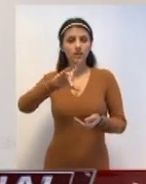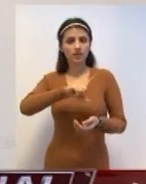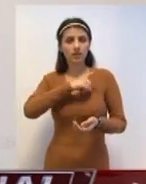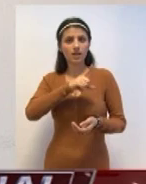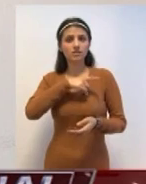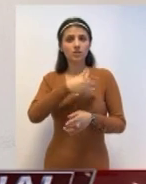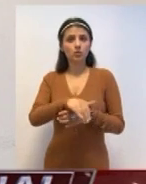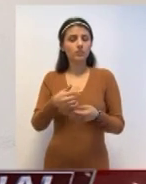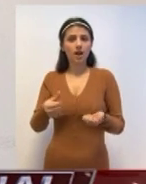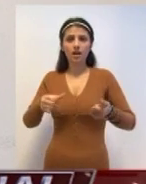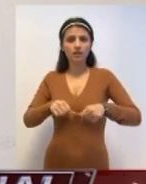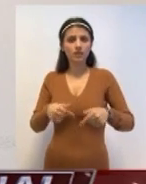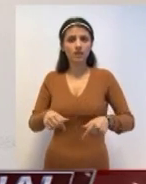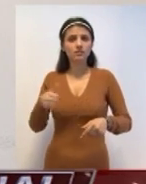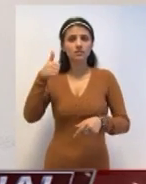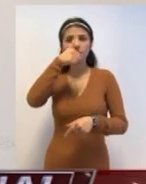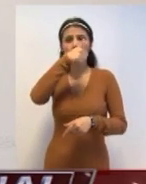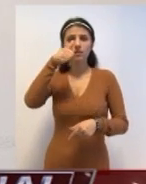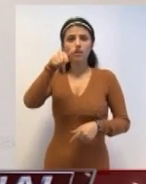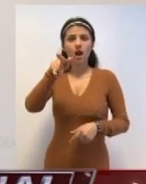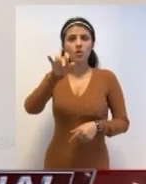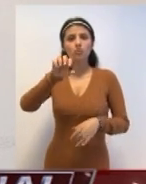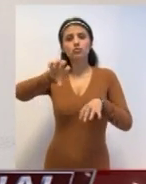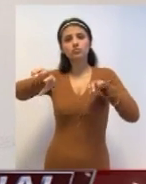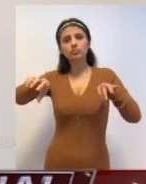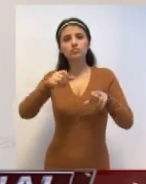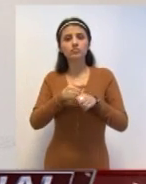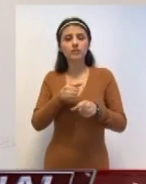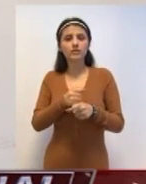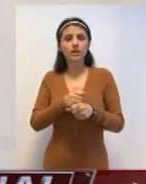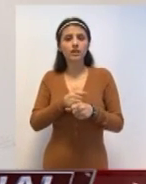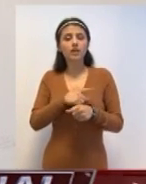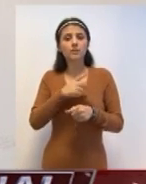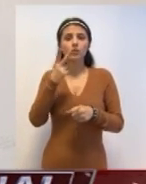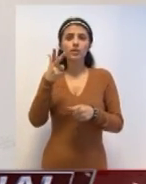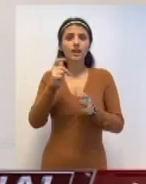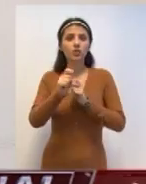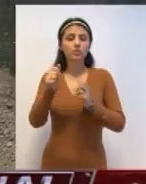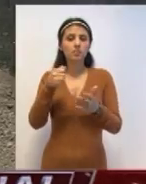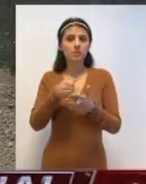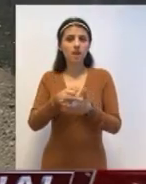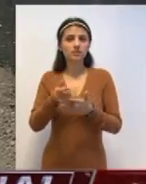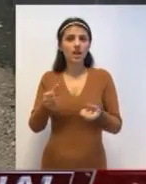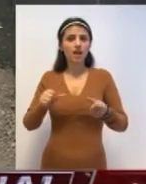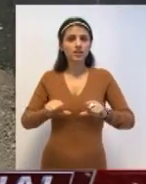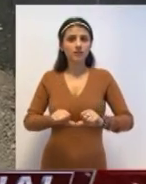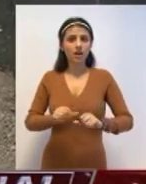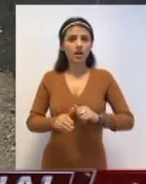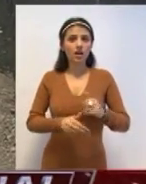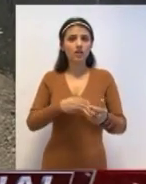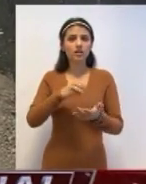Morteni există drumuri neasfaltate. În satul Neajovu ar mai fi 2-3 km maxim